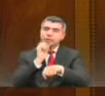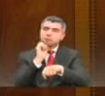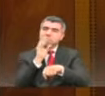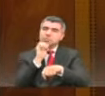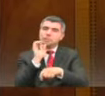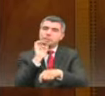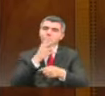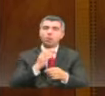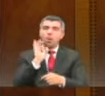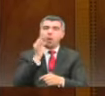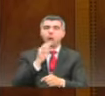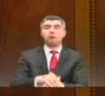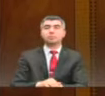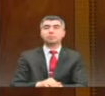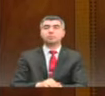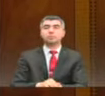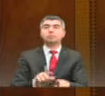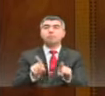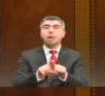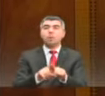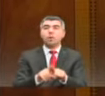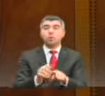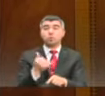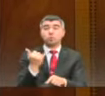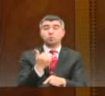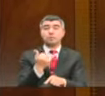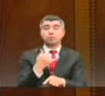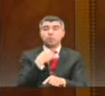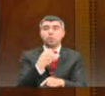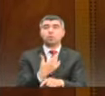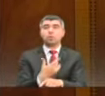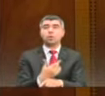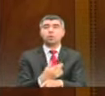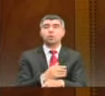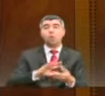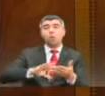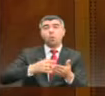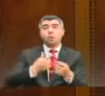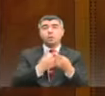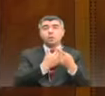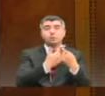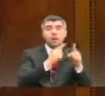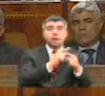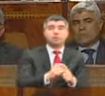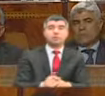مساهمتها، نحن واعون بأهمية هذا القطاع الصناعة التقليدية لأن كونه يحتضن